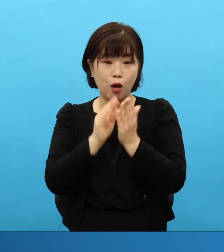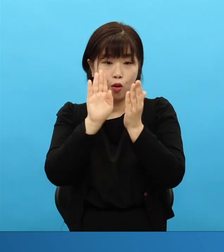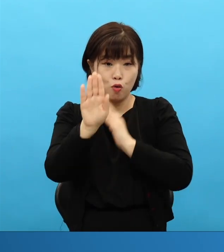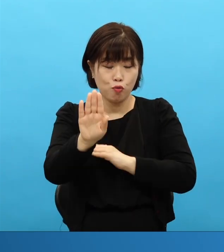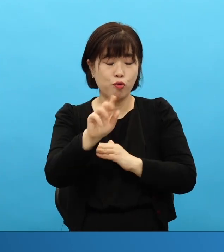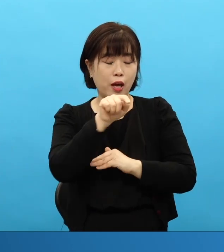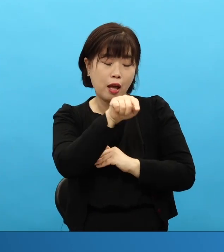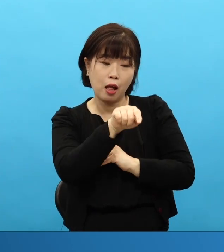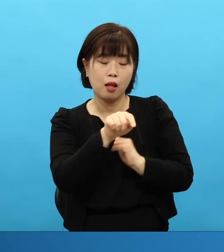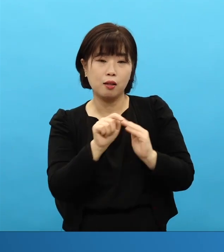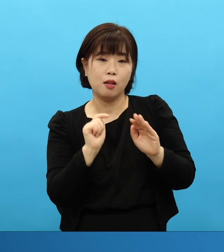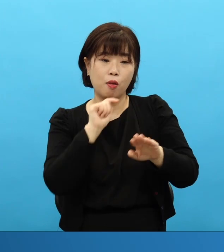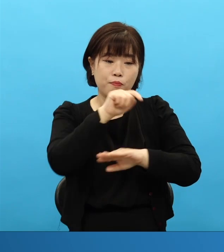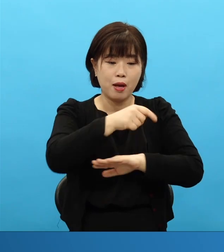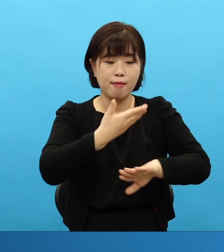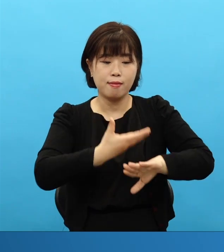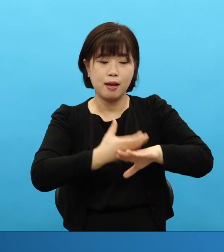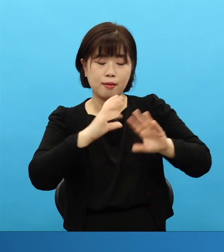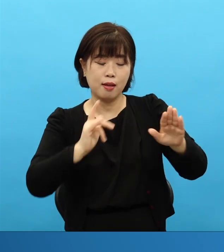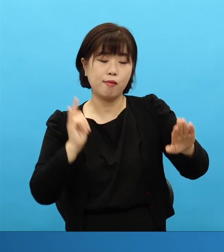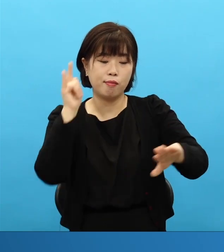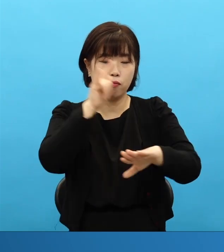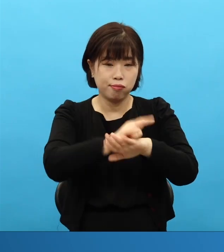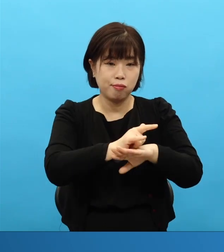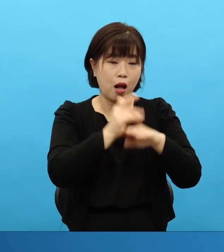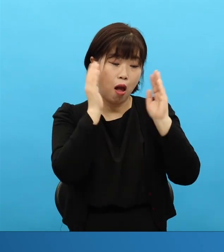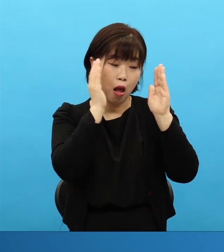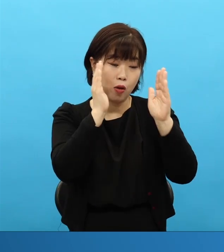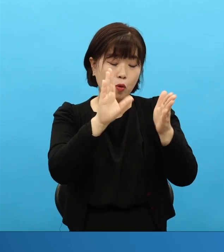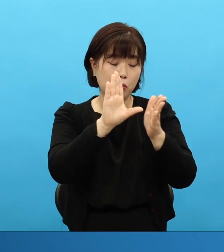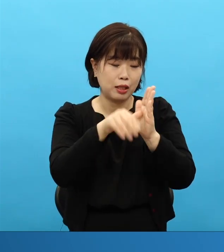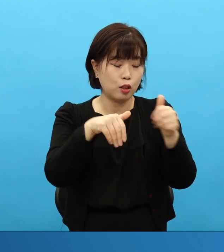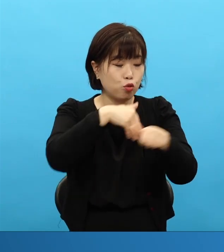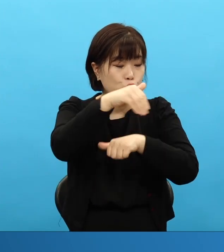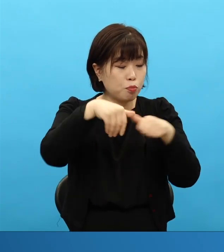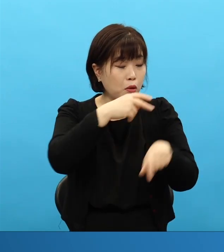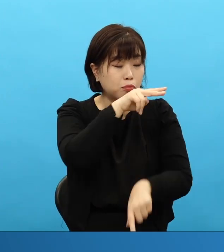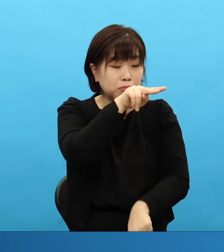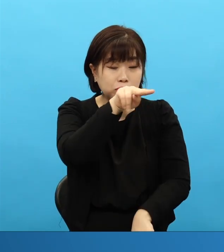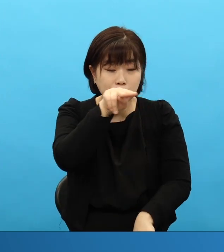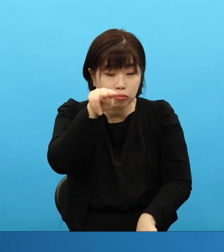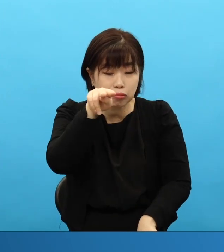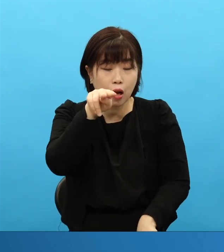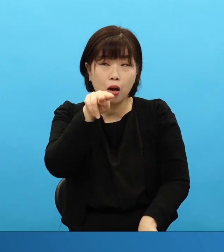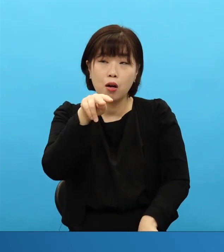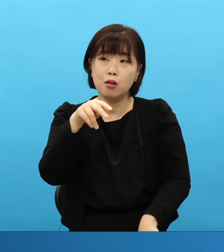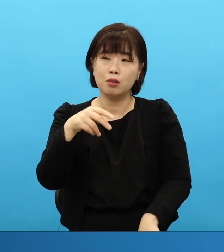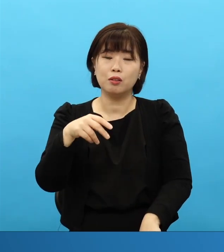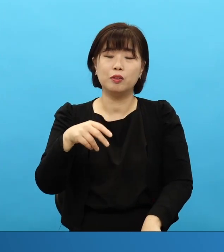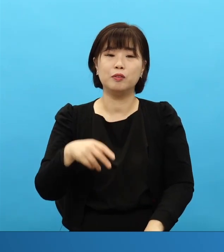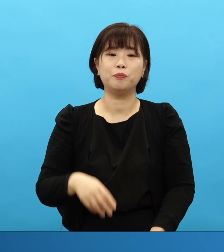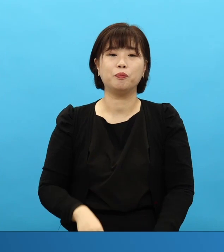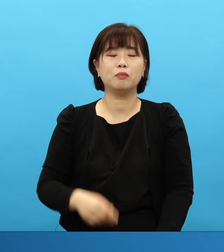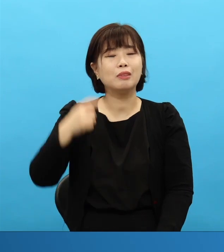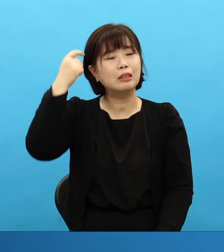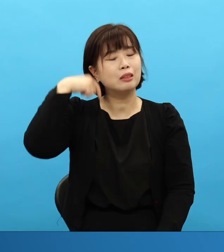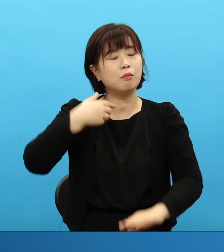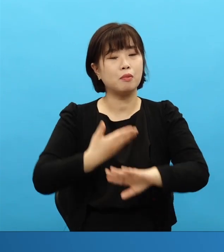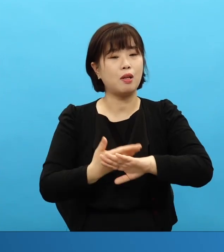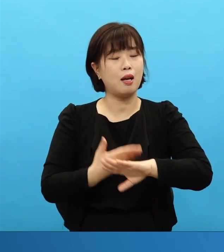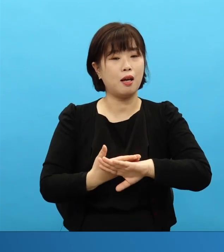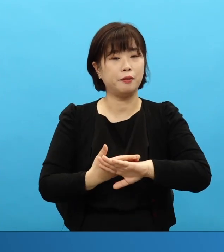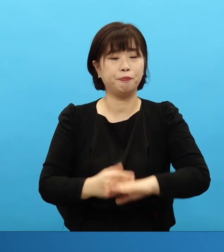계속 예배 홍수 속에 메시지 홍수 속에 시스템 속에만 이렇게 있다가 떨어져 나오면은 제일